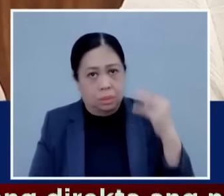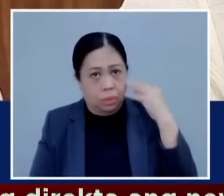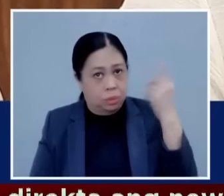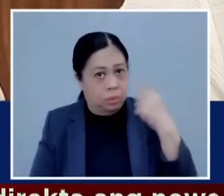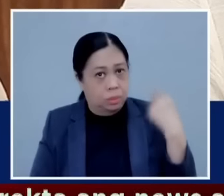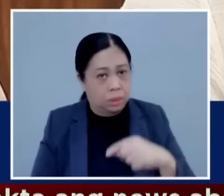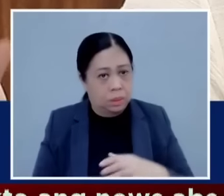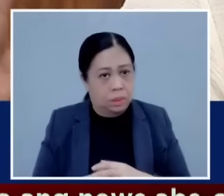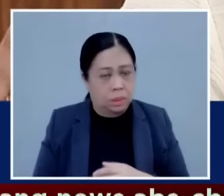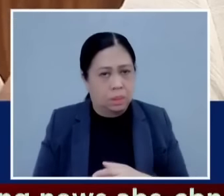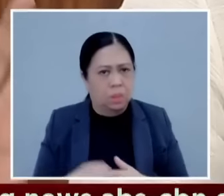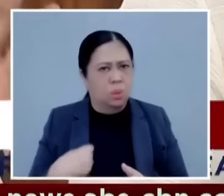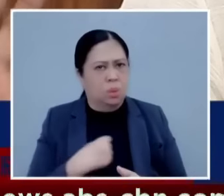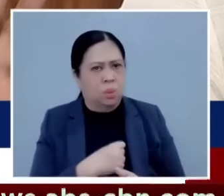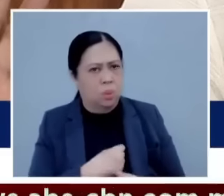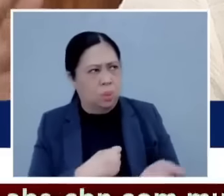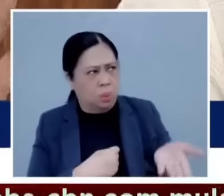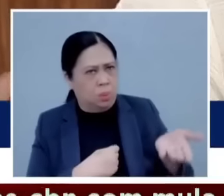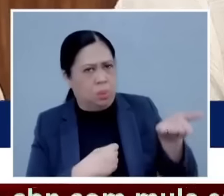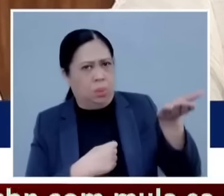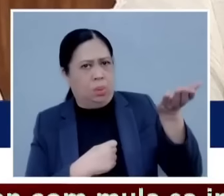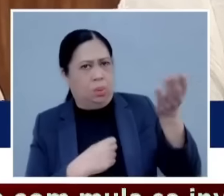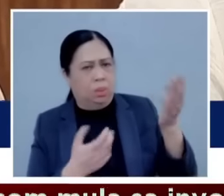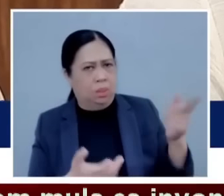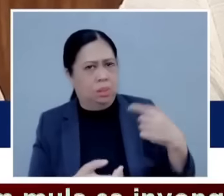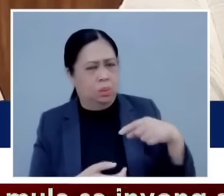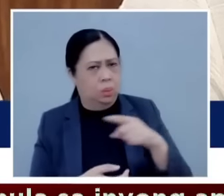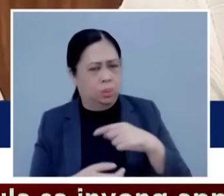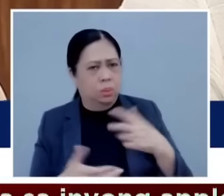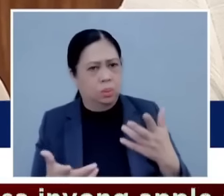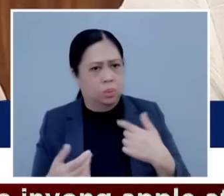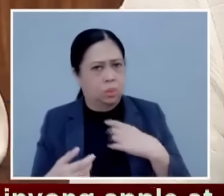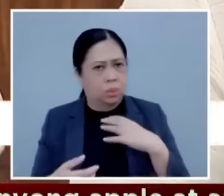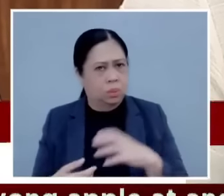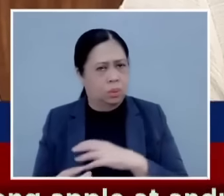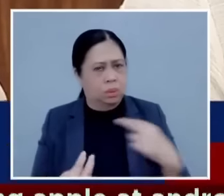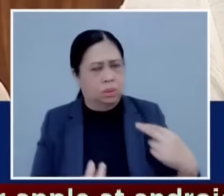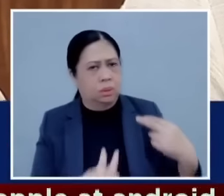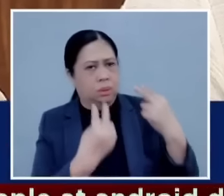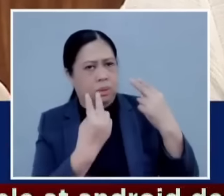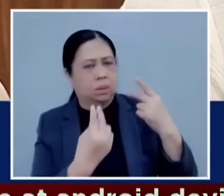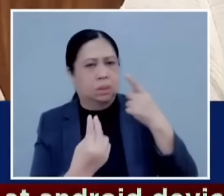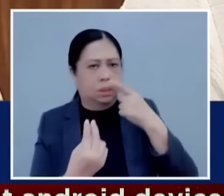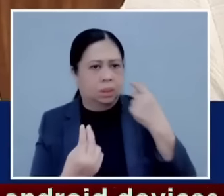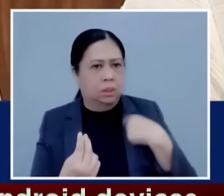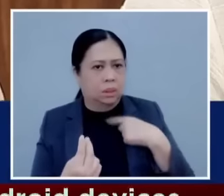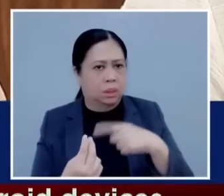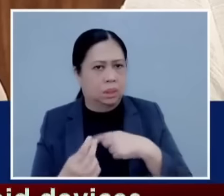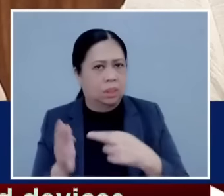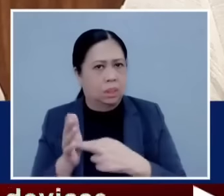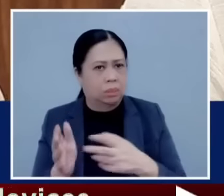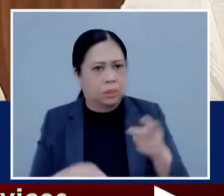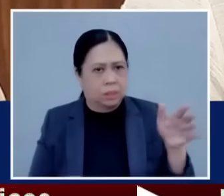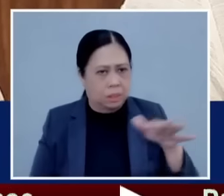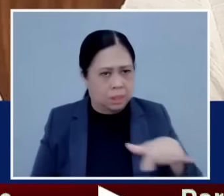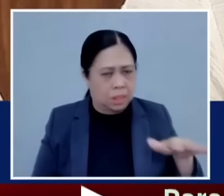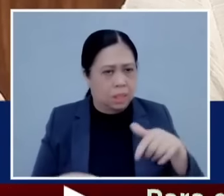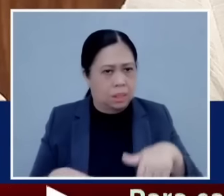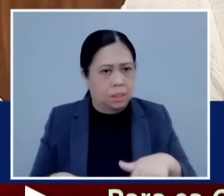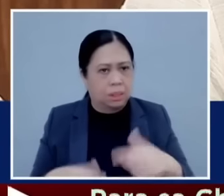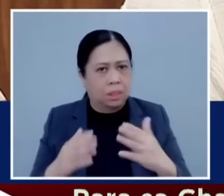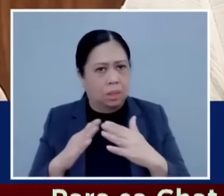mga senador, mataas ang tingin sa aming mga kongresista kasi kami ang pinakakatawan nila dito sa House of